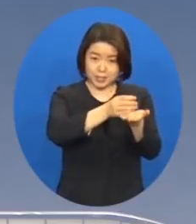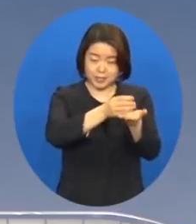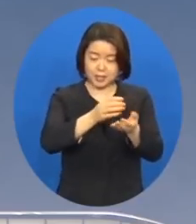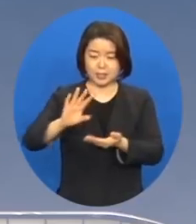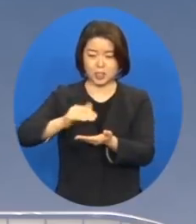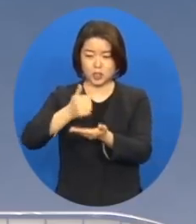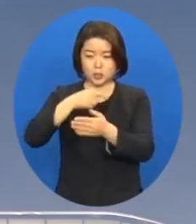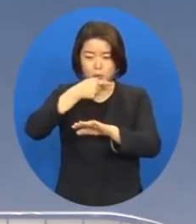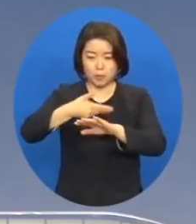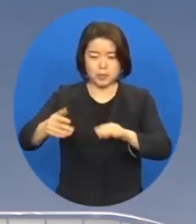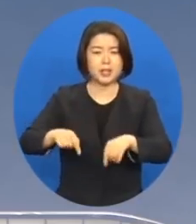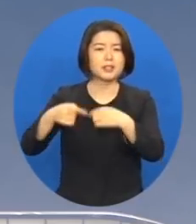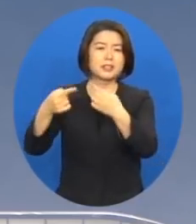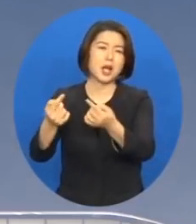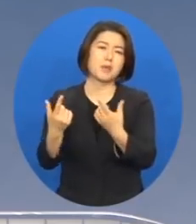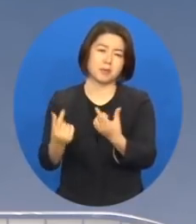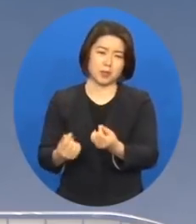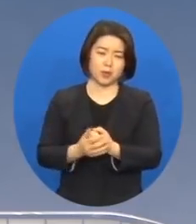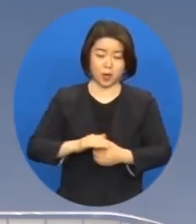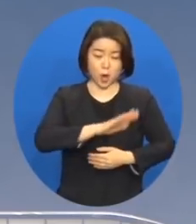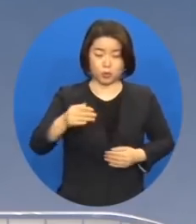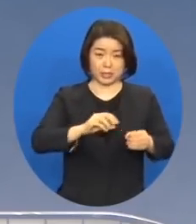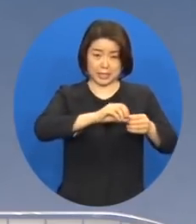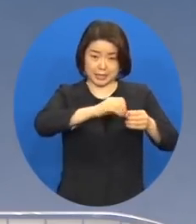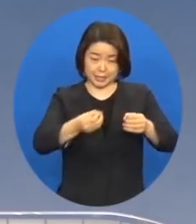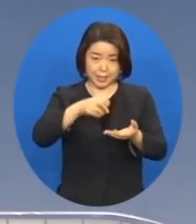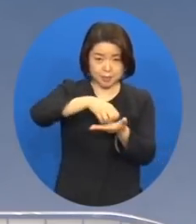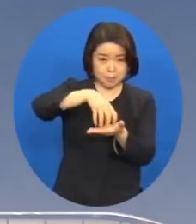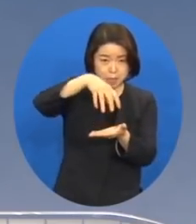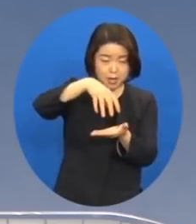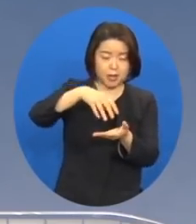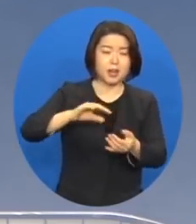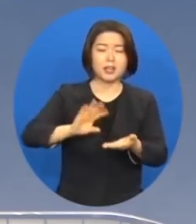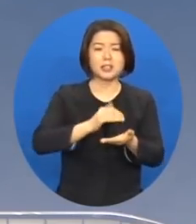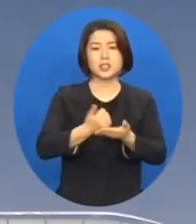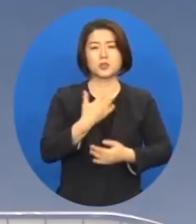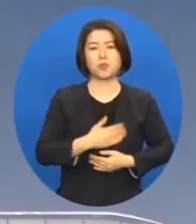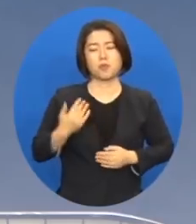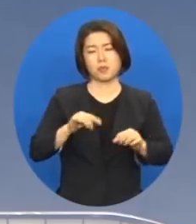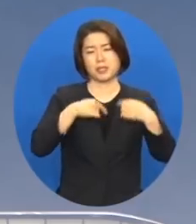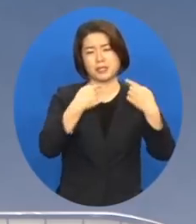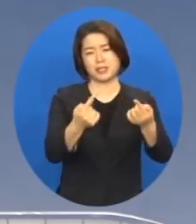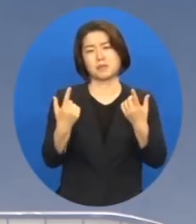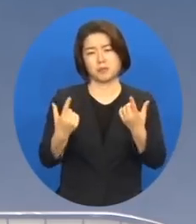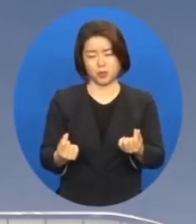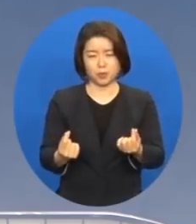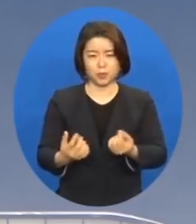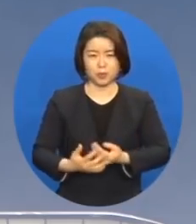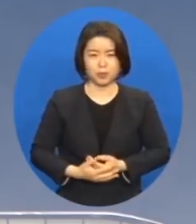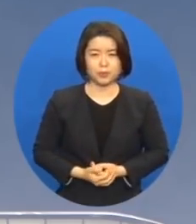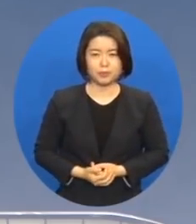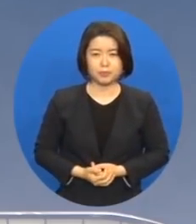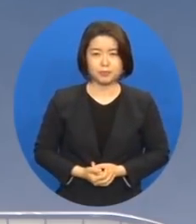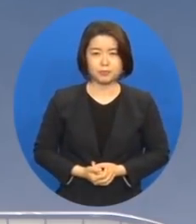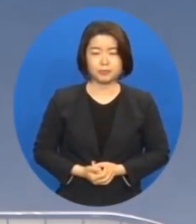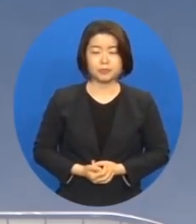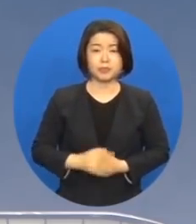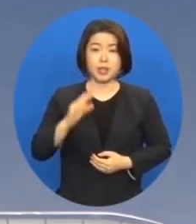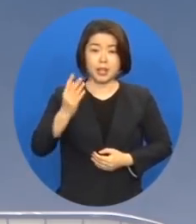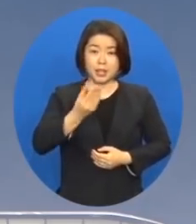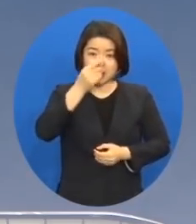피에 참여함이 아닙니까? 우리가 떼는 빵은 그리스도의 몸에 참여함이 아닙니까?